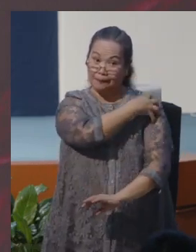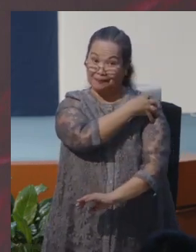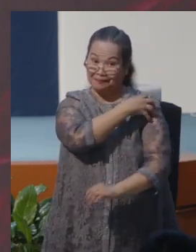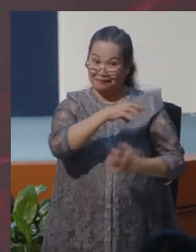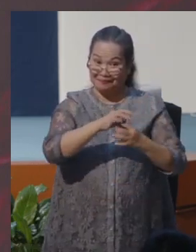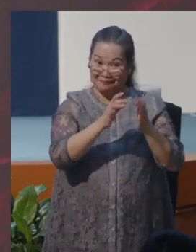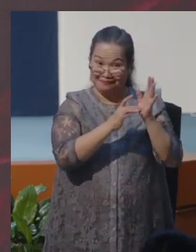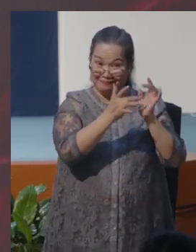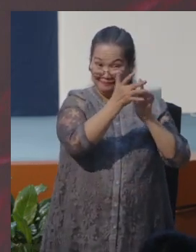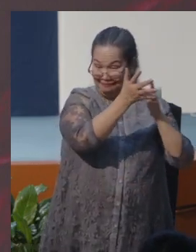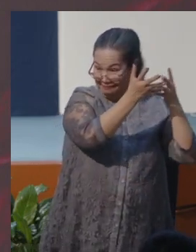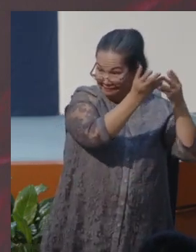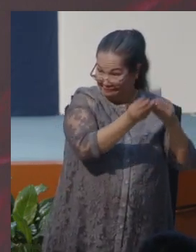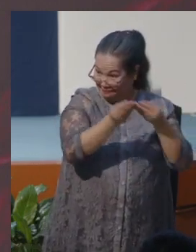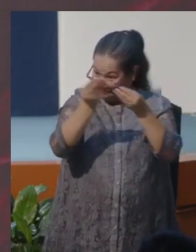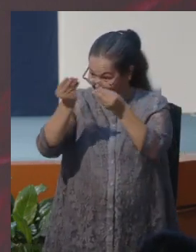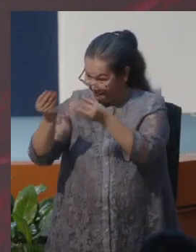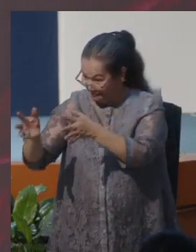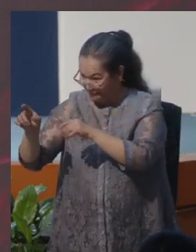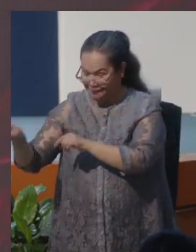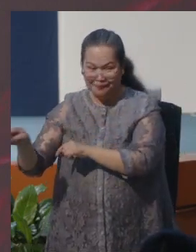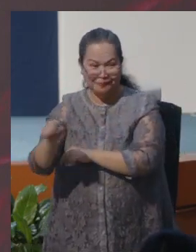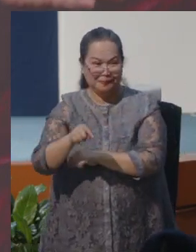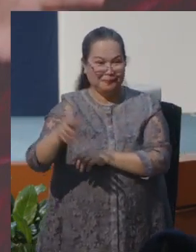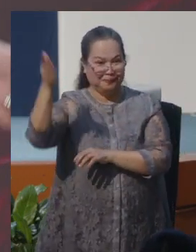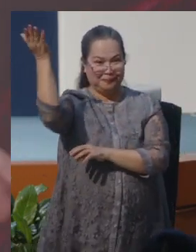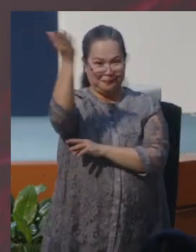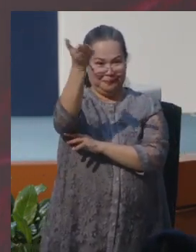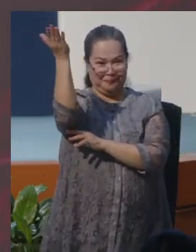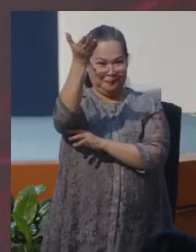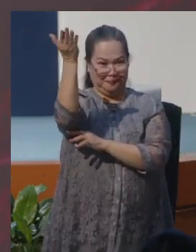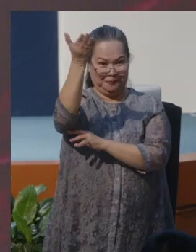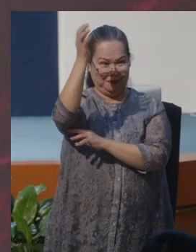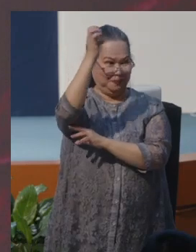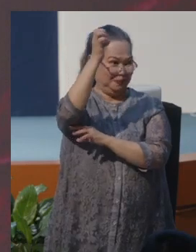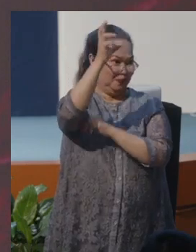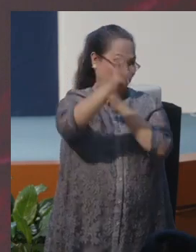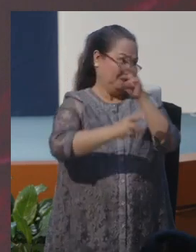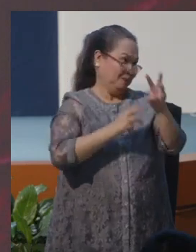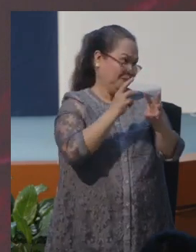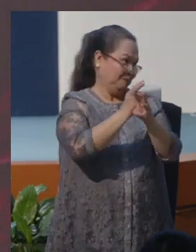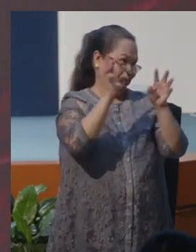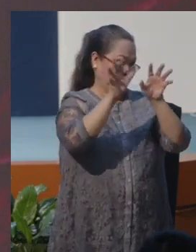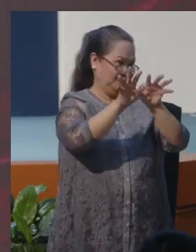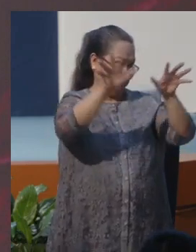Panginoon upang maipangaral ang buong ebanghelyo sa buong mundo.